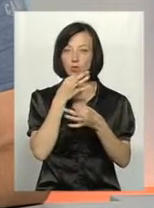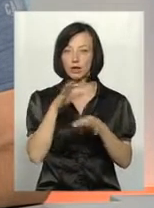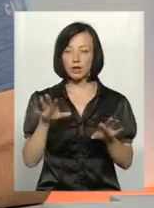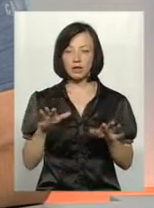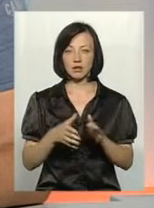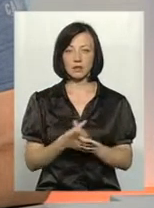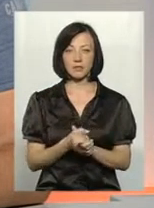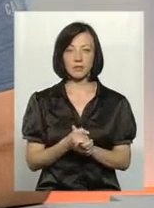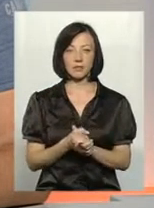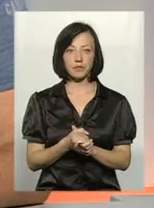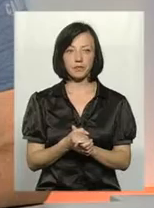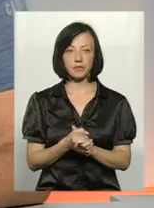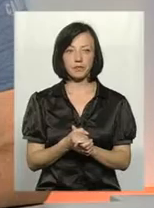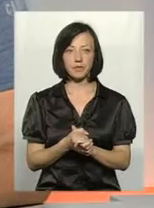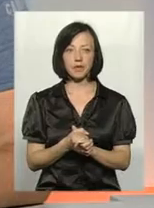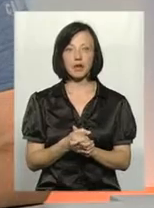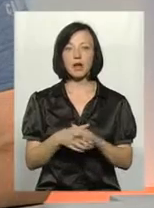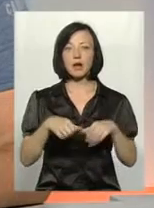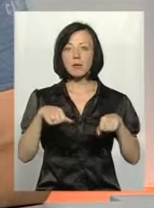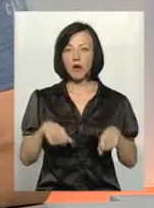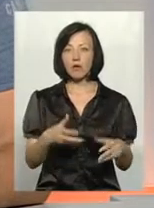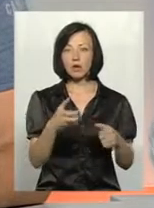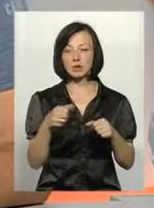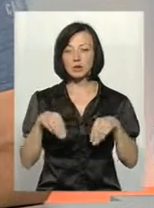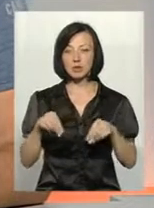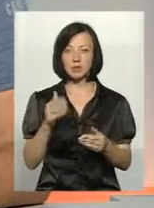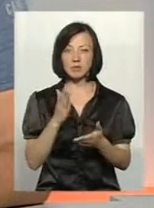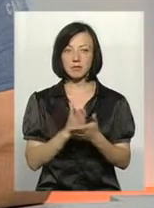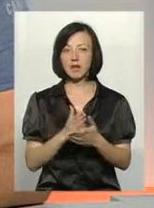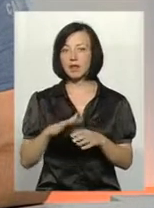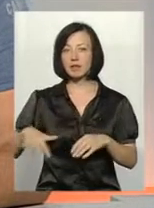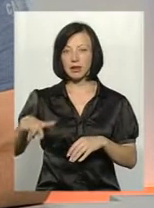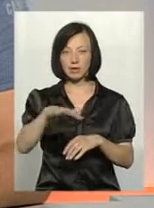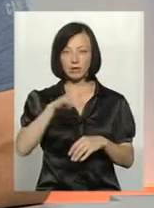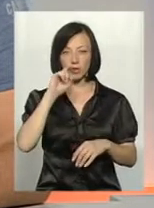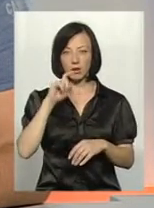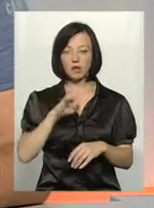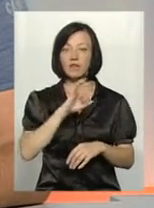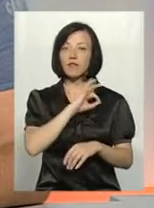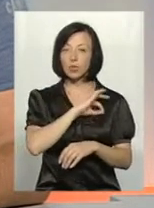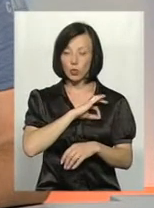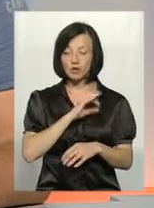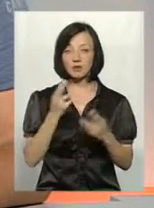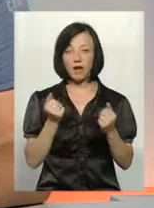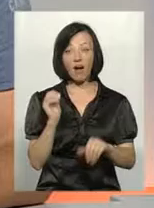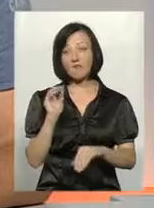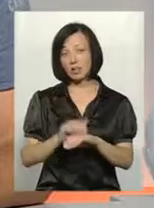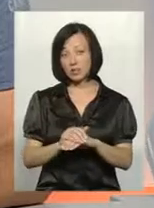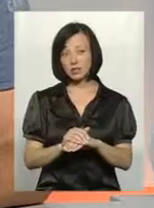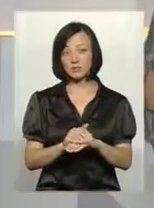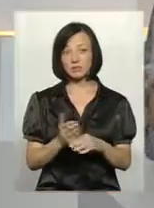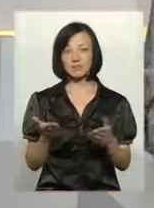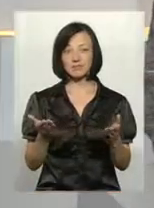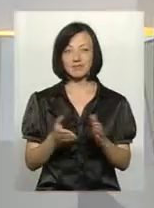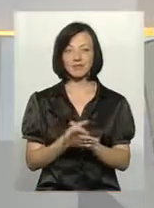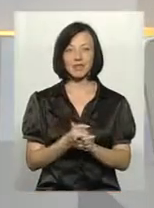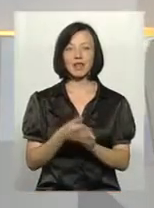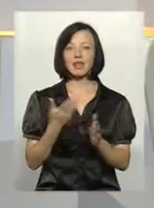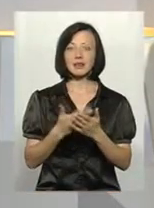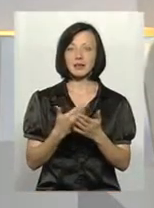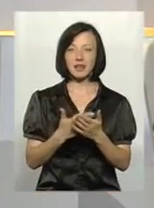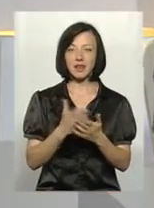що під правом отримання землі ми її отримаємо в межах території України. Де юра, а де факто? А де факто? Наприклад, де факто? Навожу